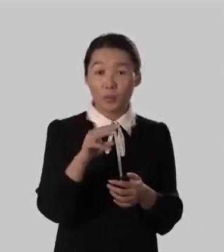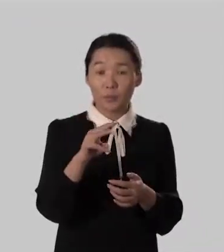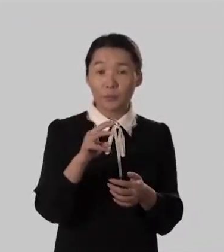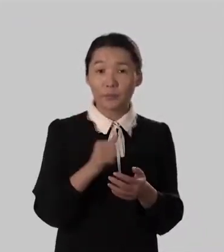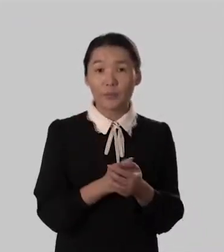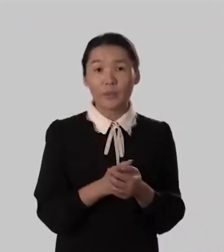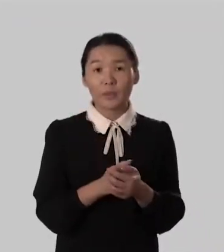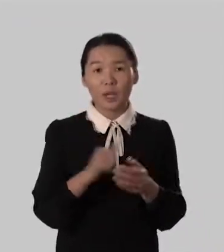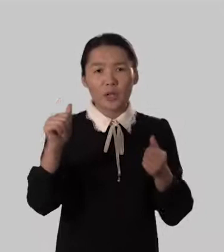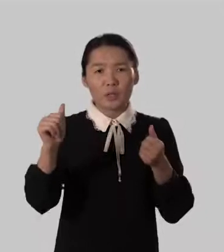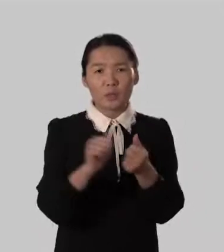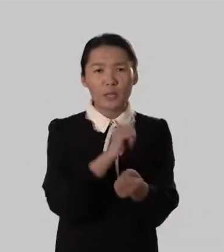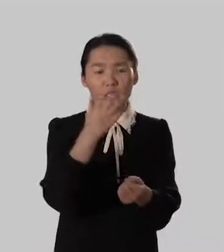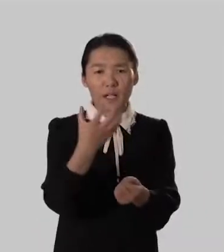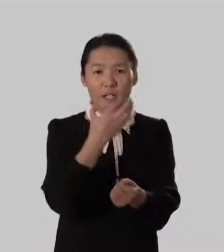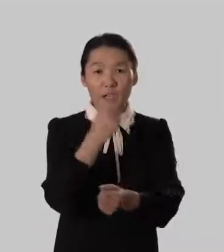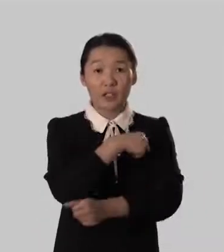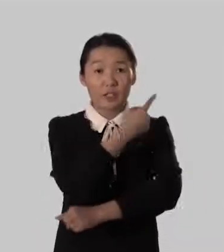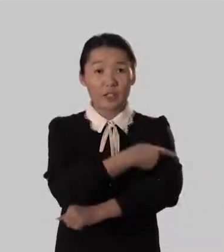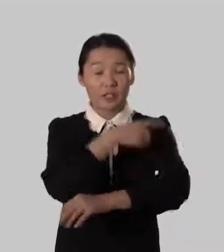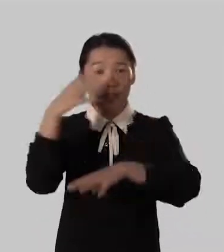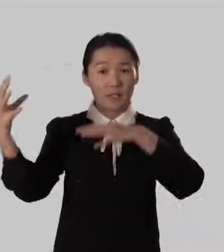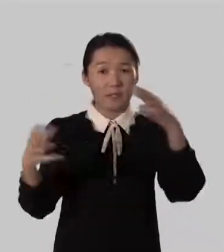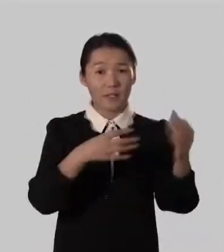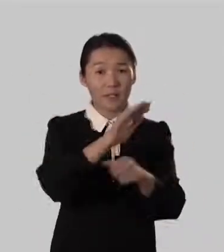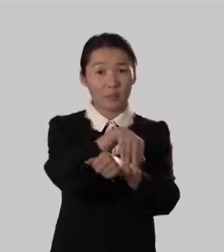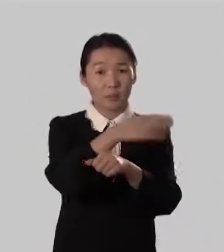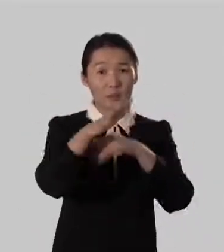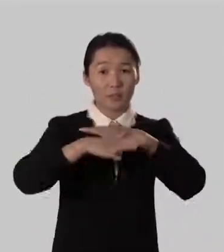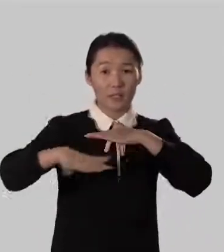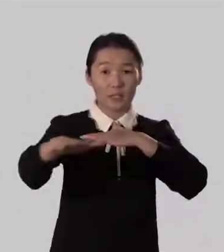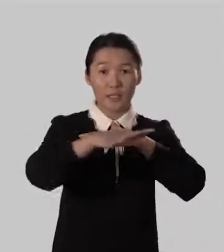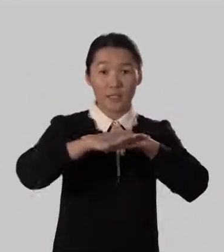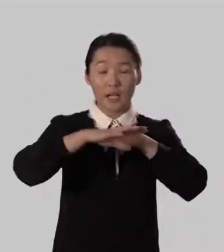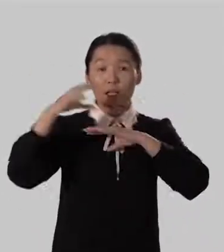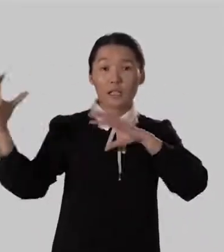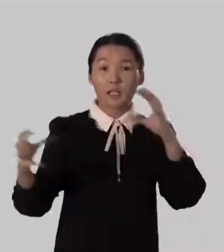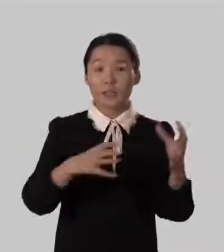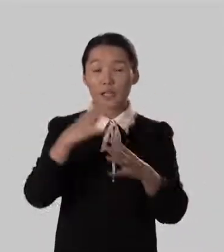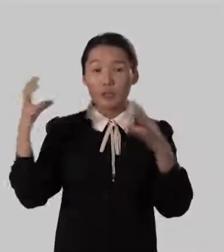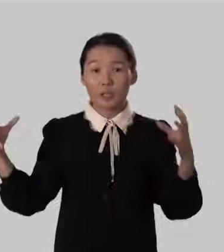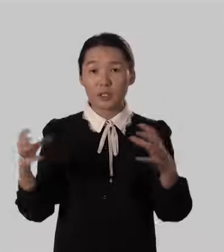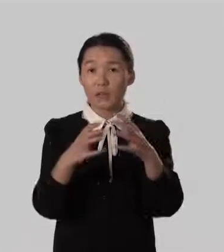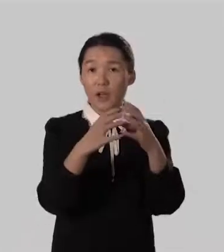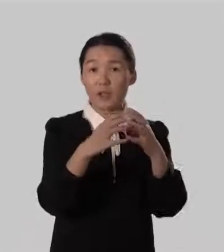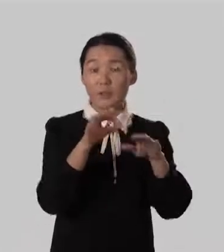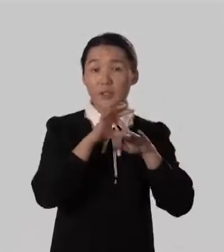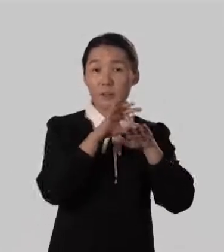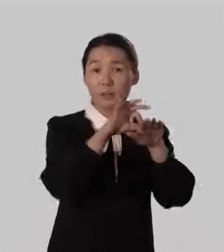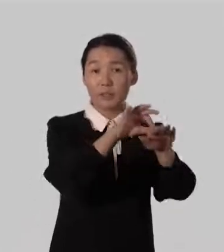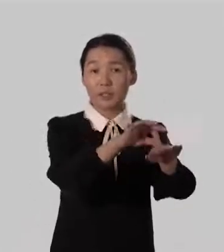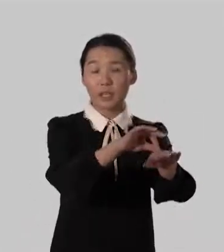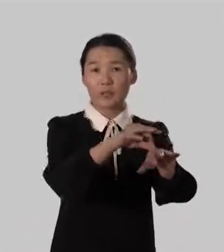саму сухие горячий сильные ветры пустынь на летающей шквалами и